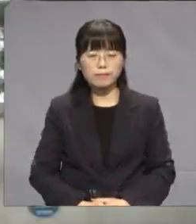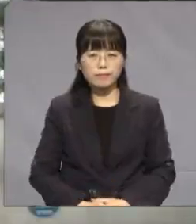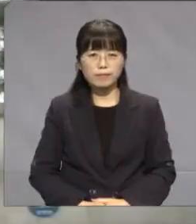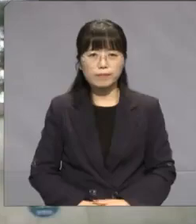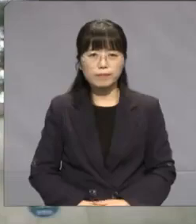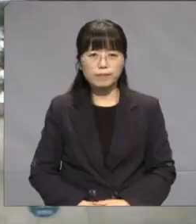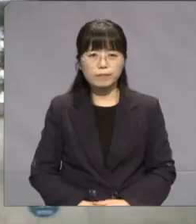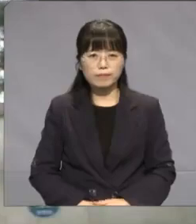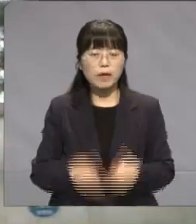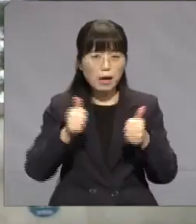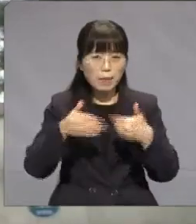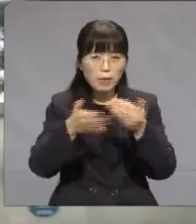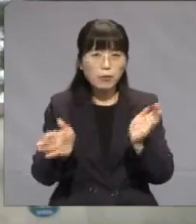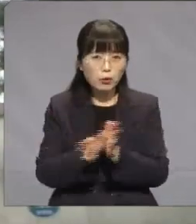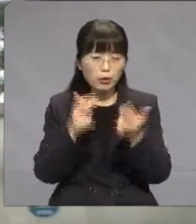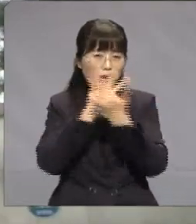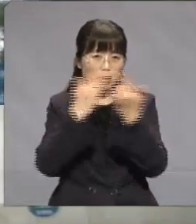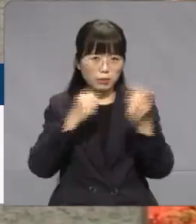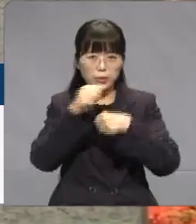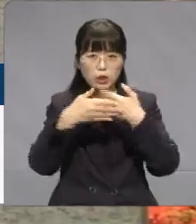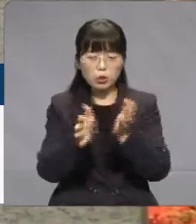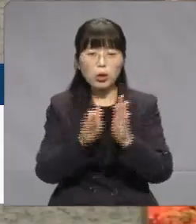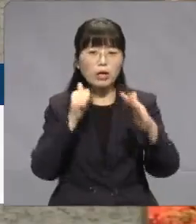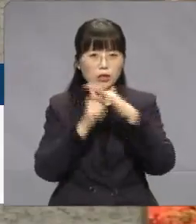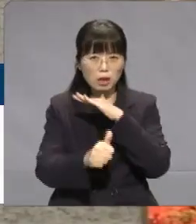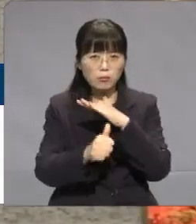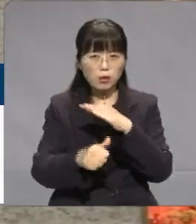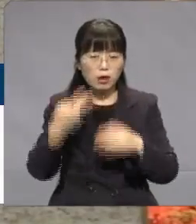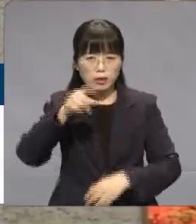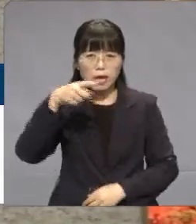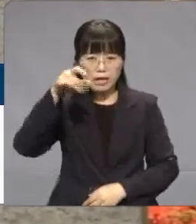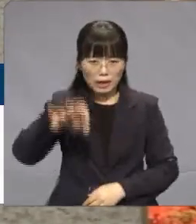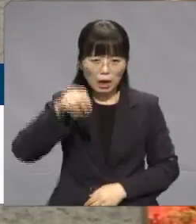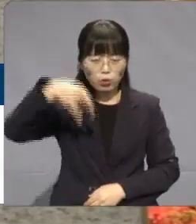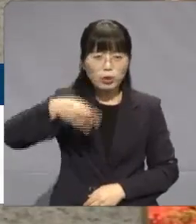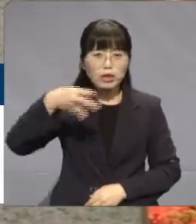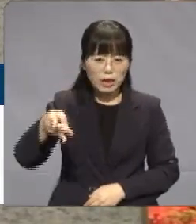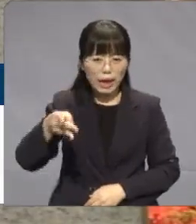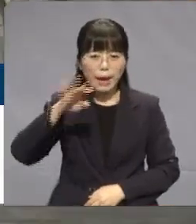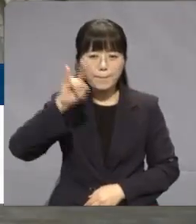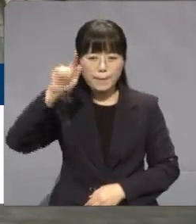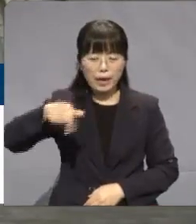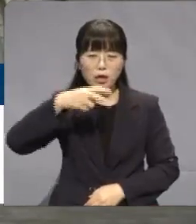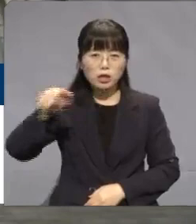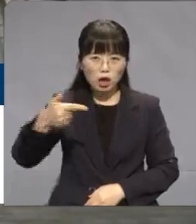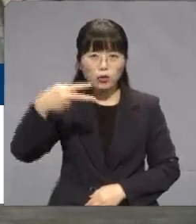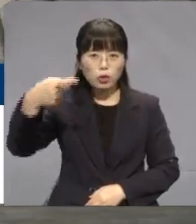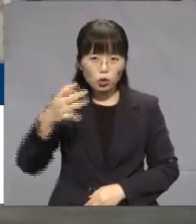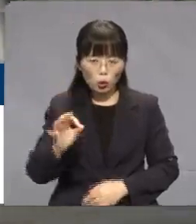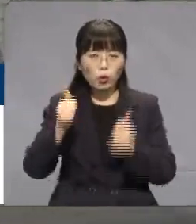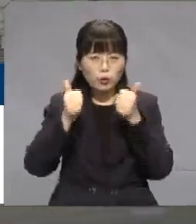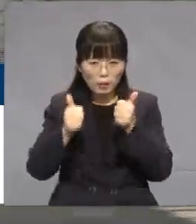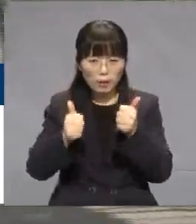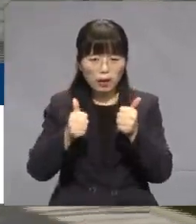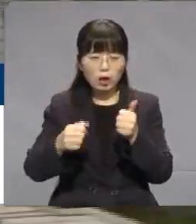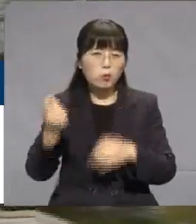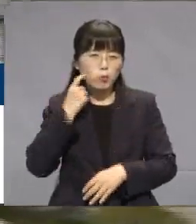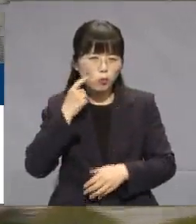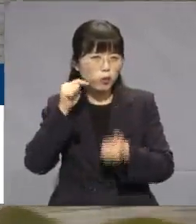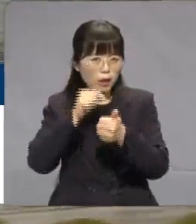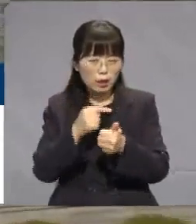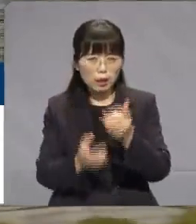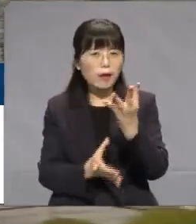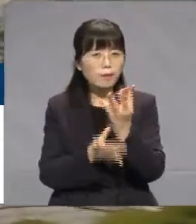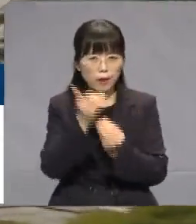기자입니다 재판부는 이재명 민주당 대표의 대장동 위래 백현동 성남 FC 재판과 위중 교 사건을